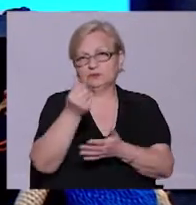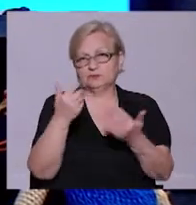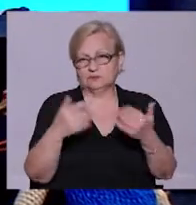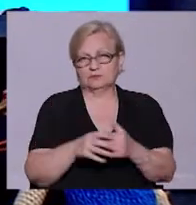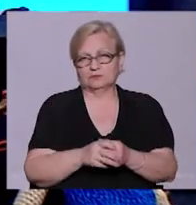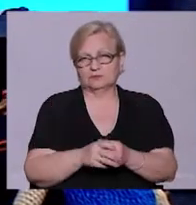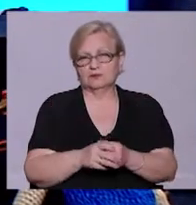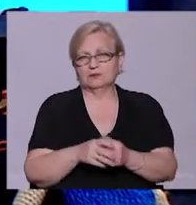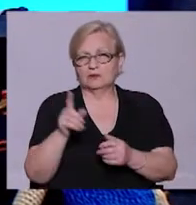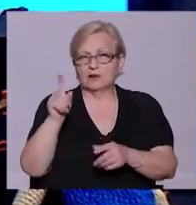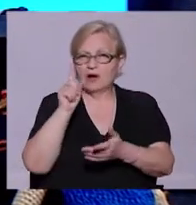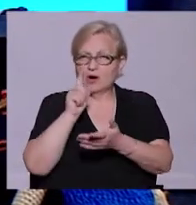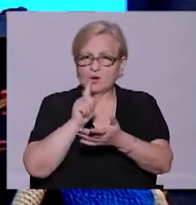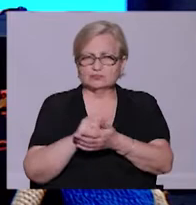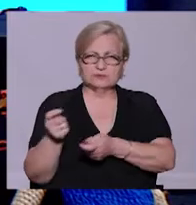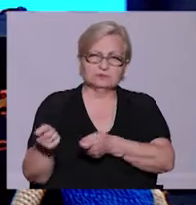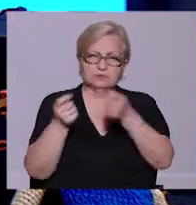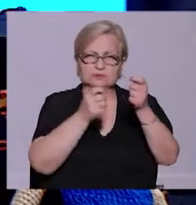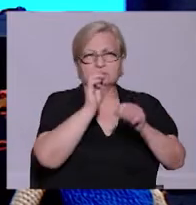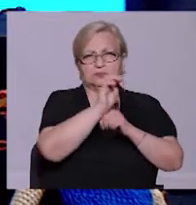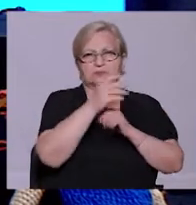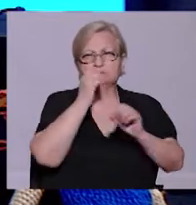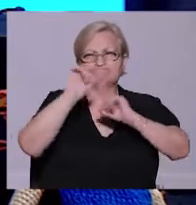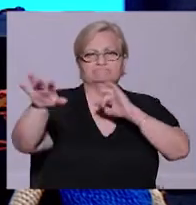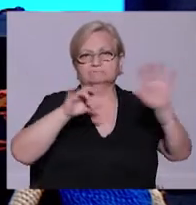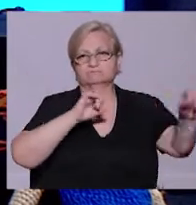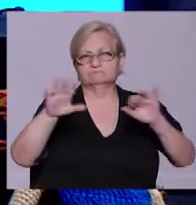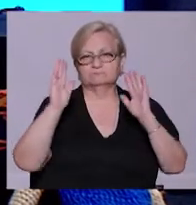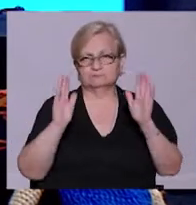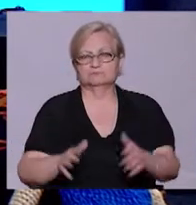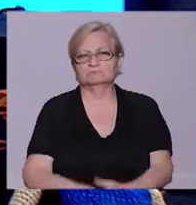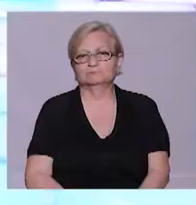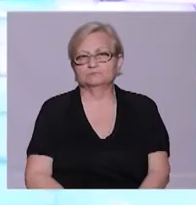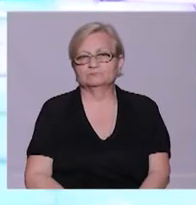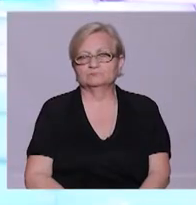და ფოსტალიანი მას აუცილებლად წაიღებს შესაბამის მისამართზე.